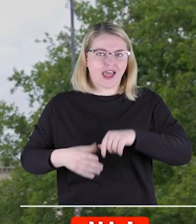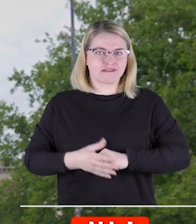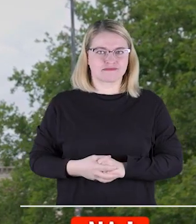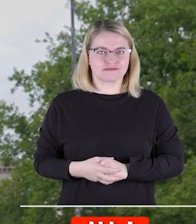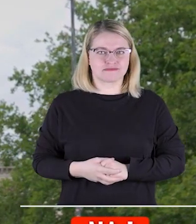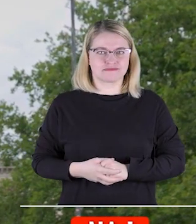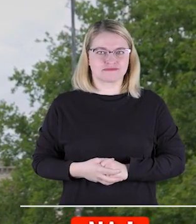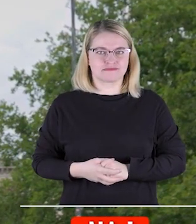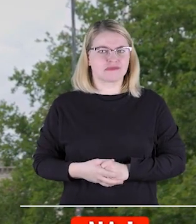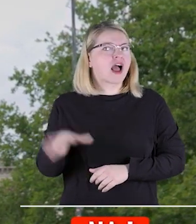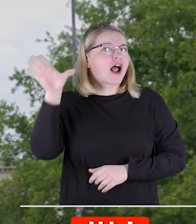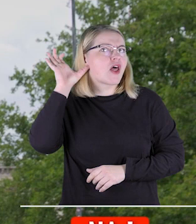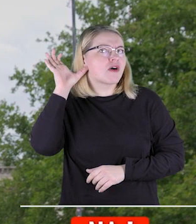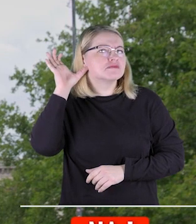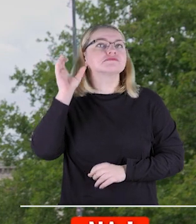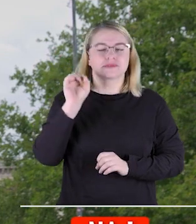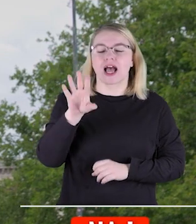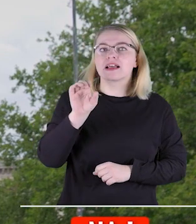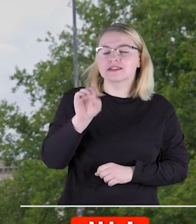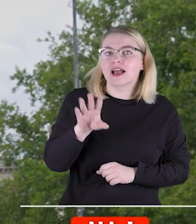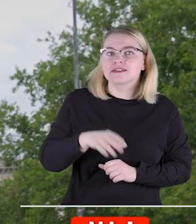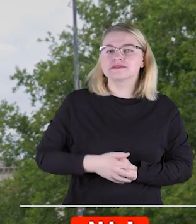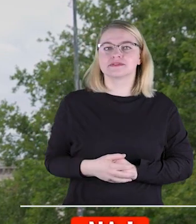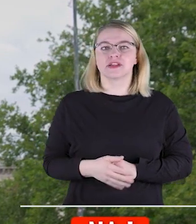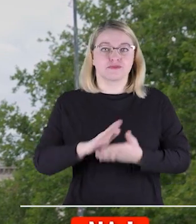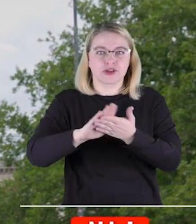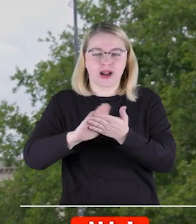Halo, halo. Tak, przepraszam państwa,